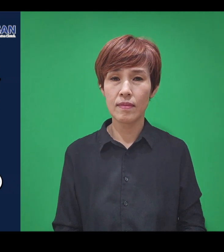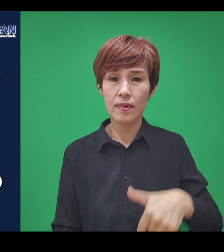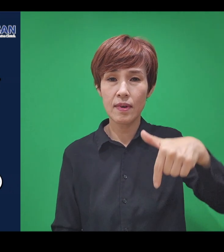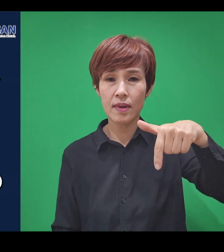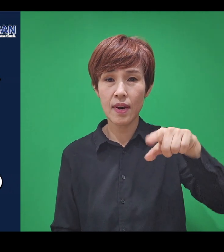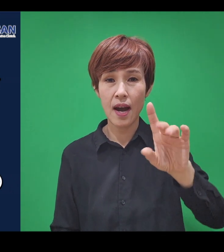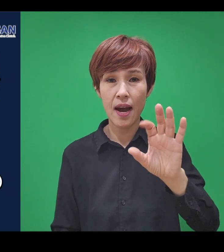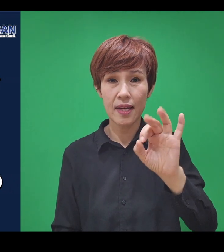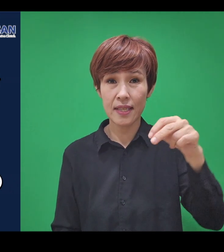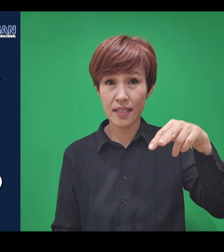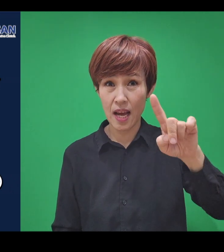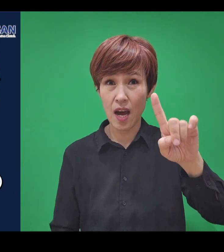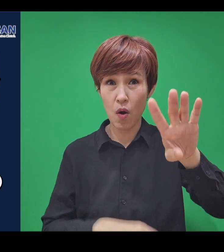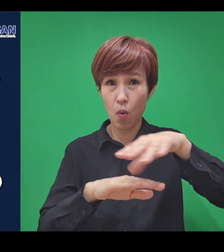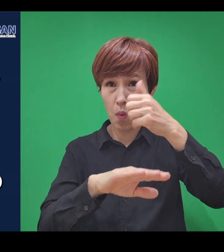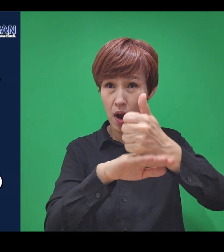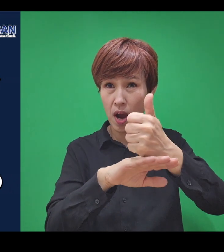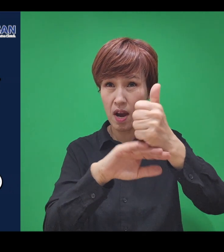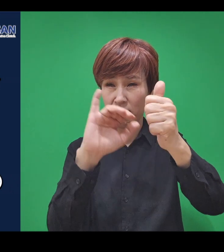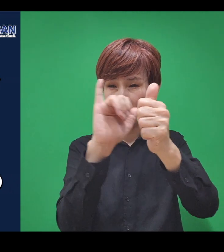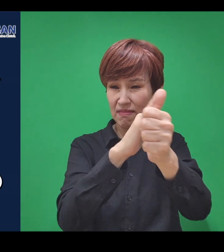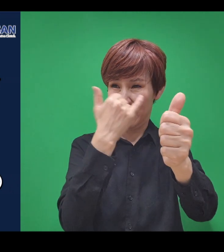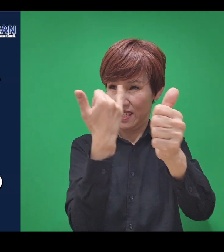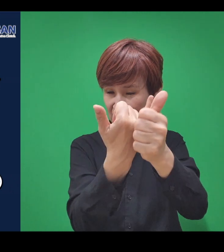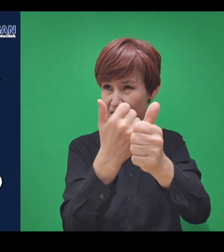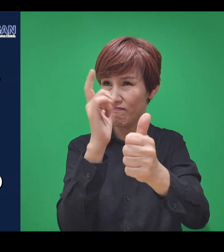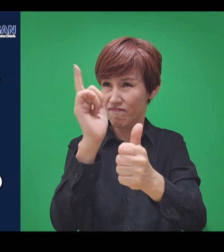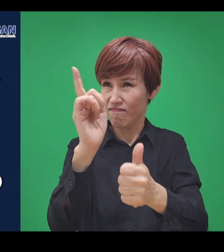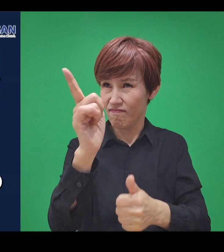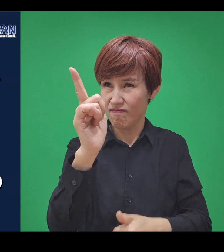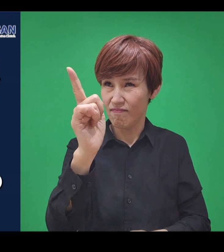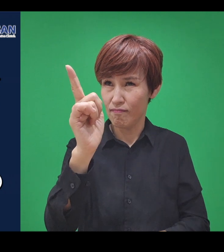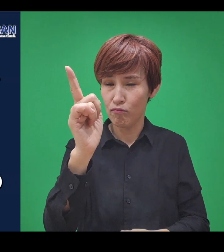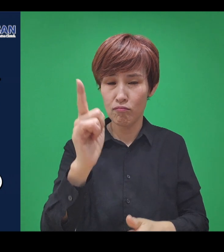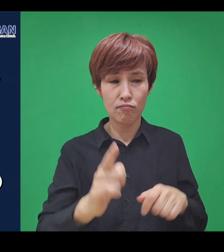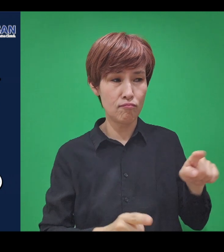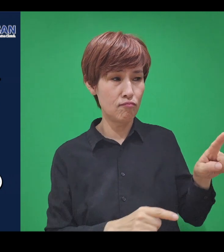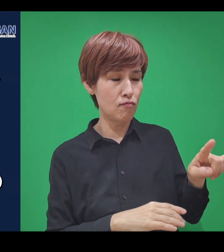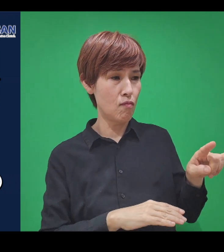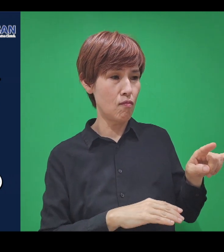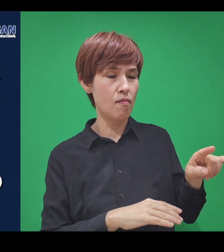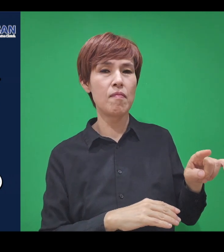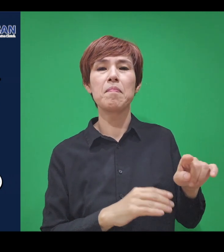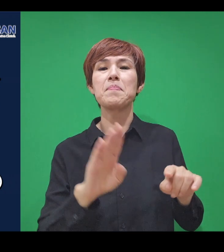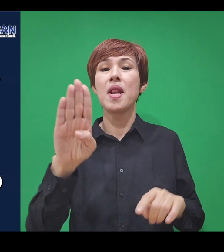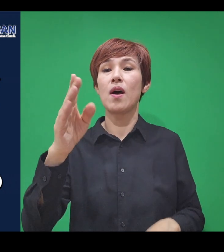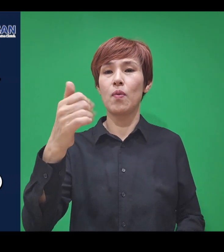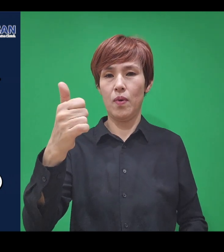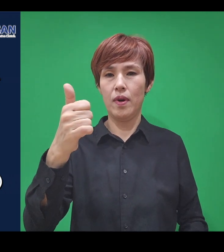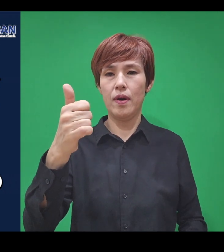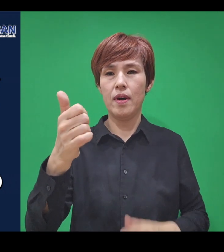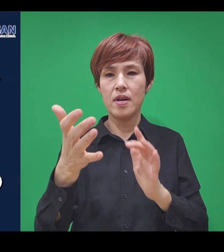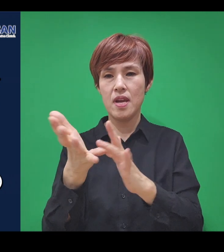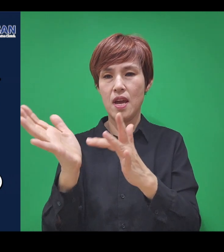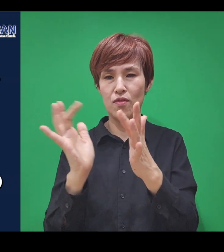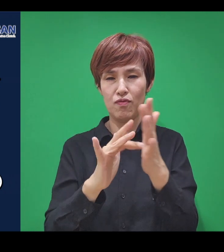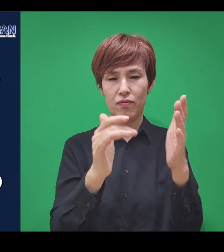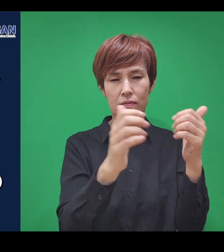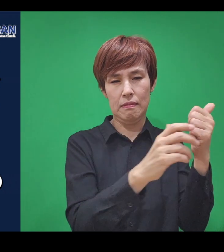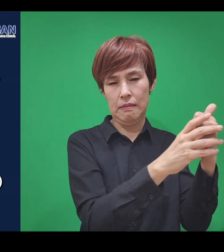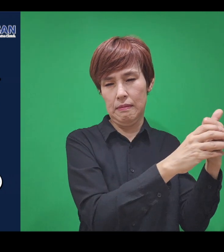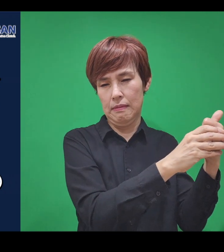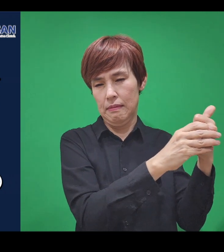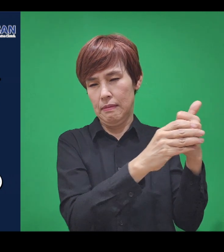반역하는 거 아니겠습니까? 빌라도가 이 말을 듣고 예수를 끌고 나가서 돌을 깐 뜰에 있는